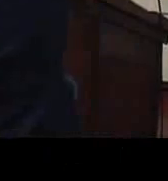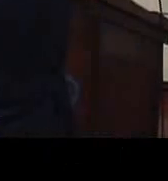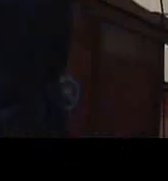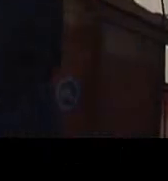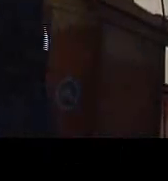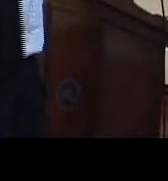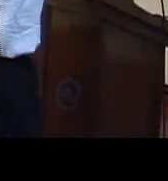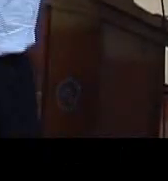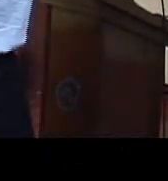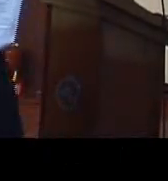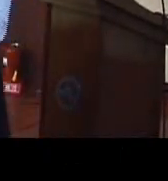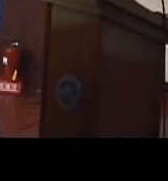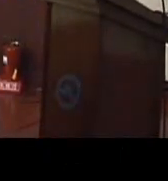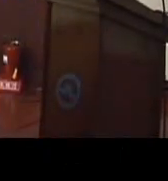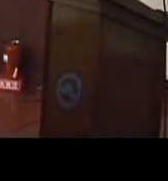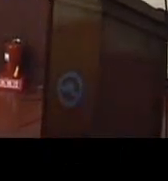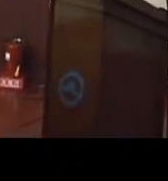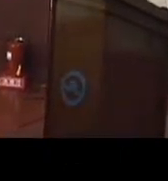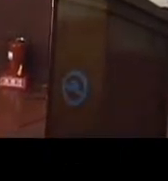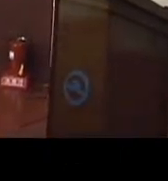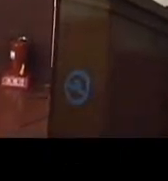아니, 아버님 그거 받으셔도